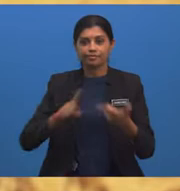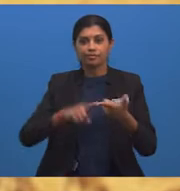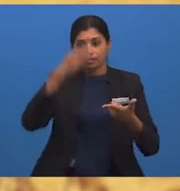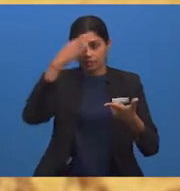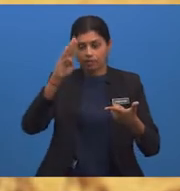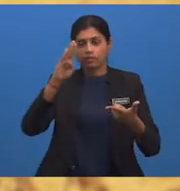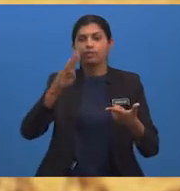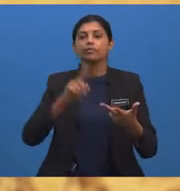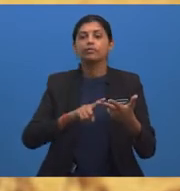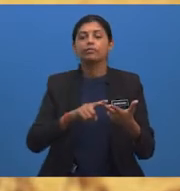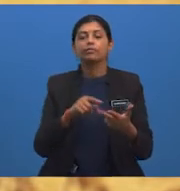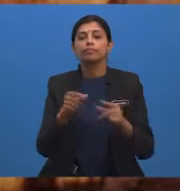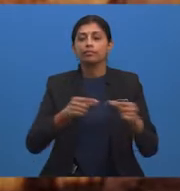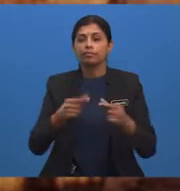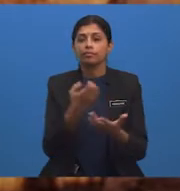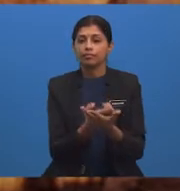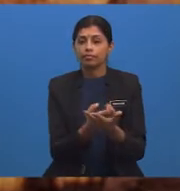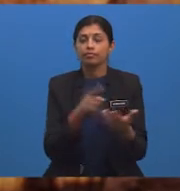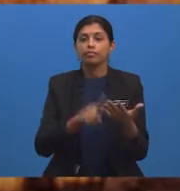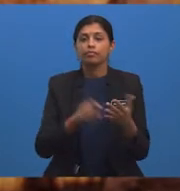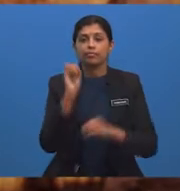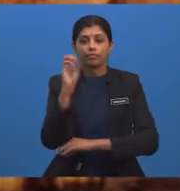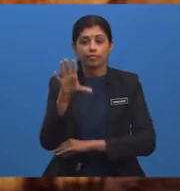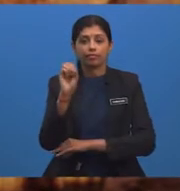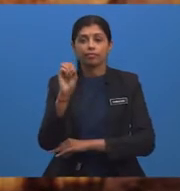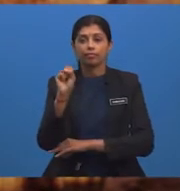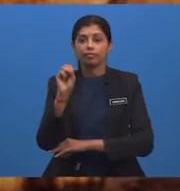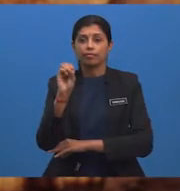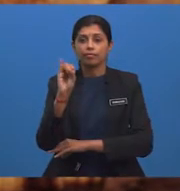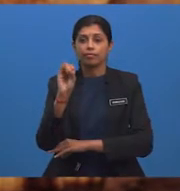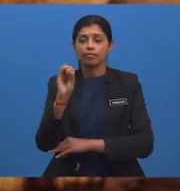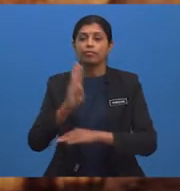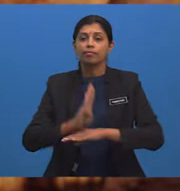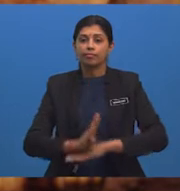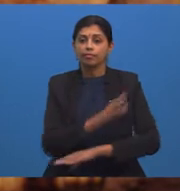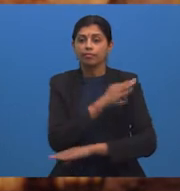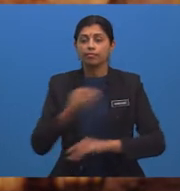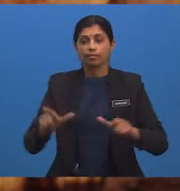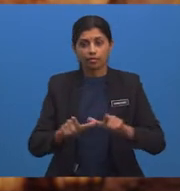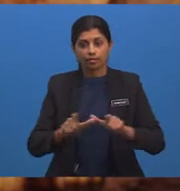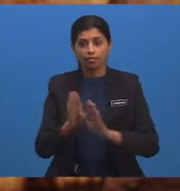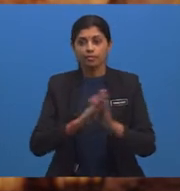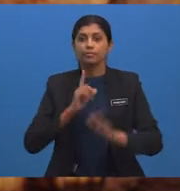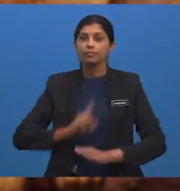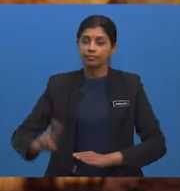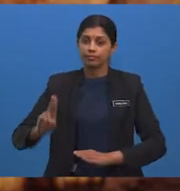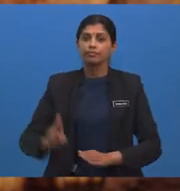pemerintah, kegiatan ekonomi, perkembangan sosiobudaya dan amalan beragama telah